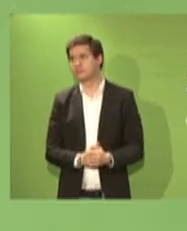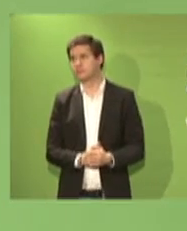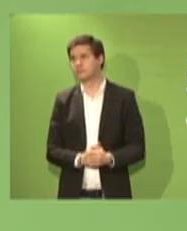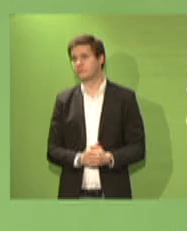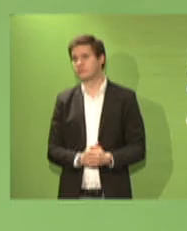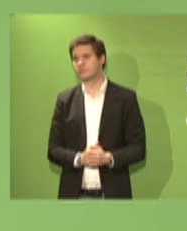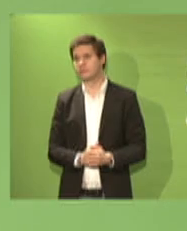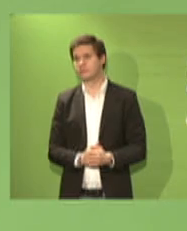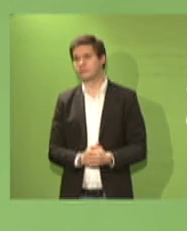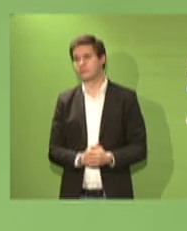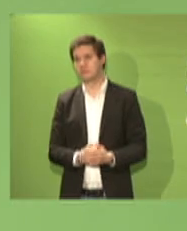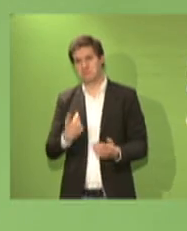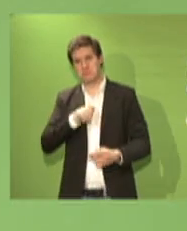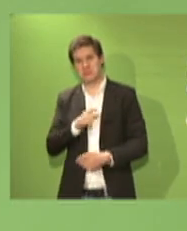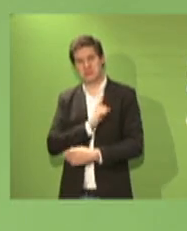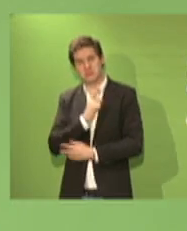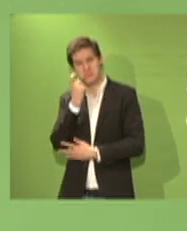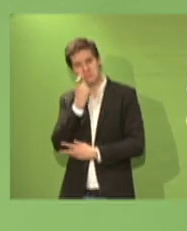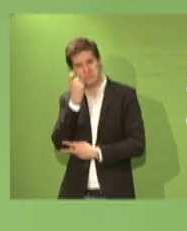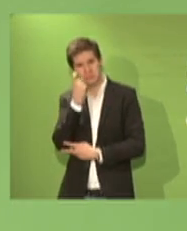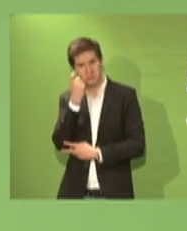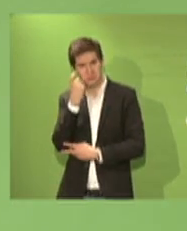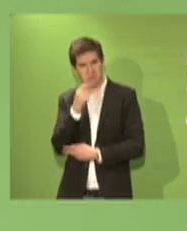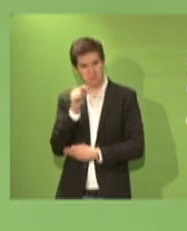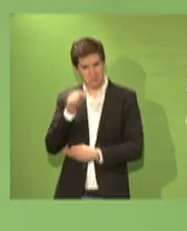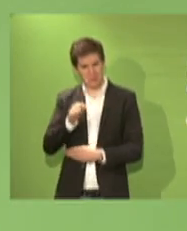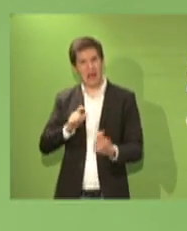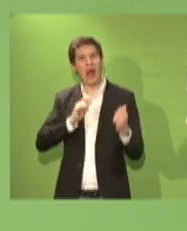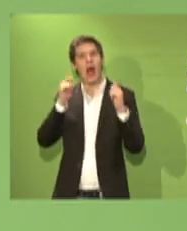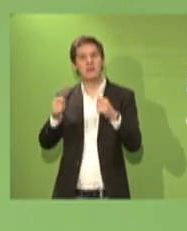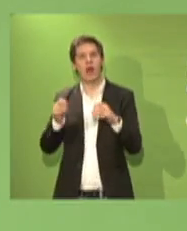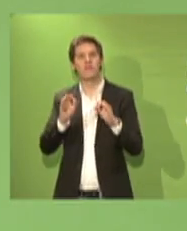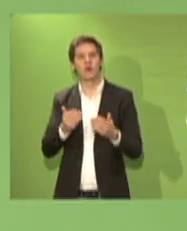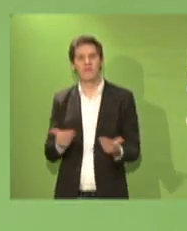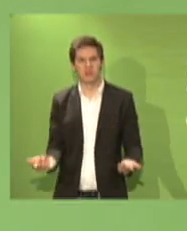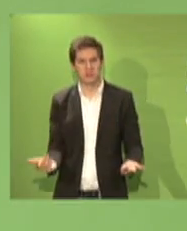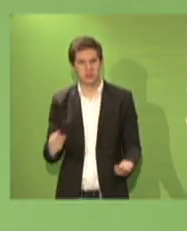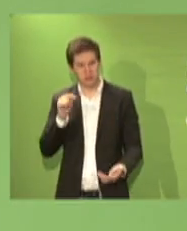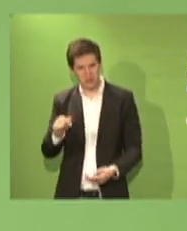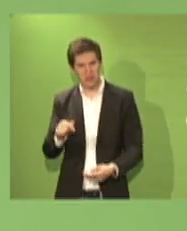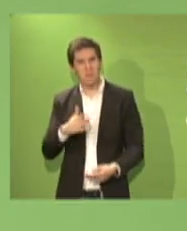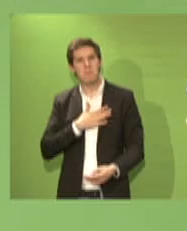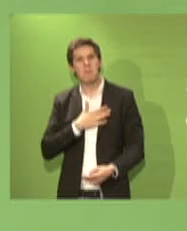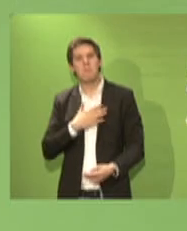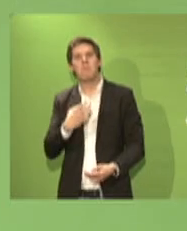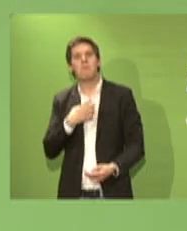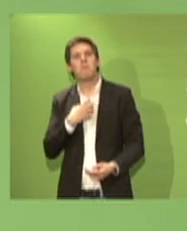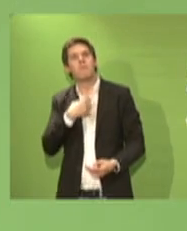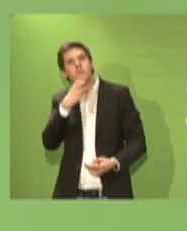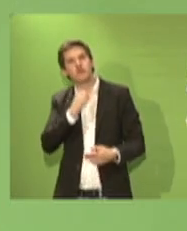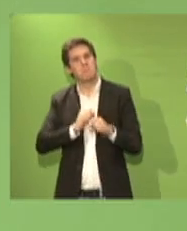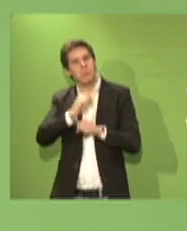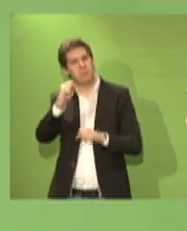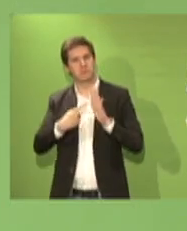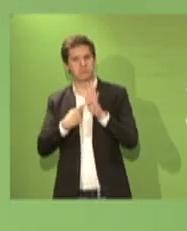Die Frage, die sich aber uns stellt, worauf zielen wir mit diesem Antrag ab? Was ist unsere programmatische Ansage?